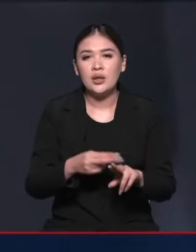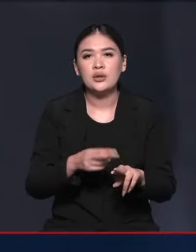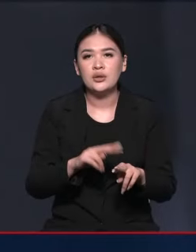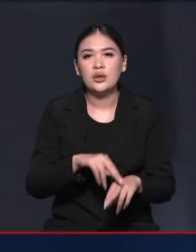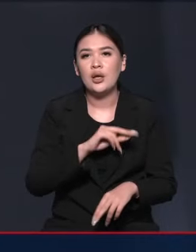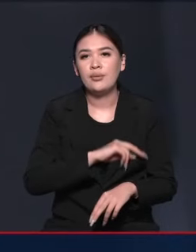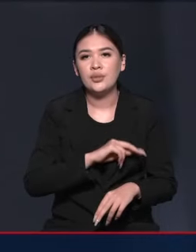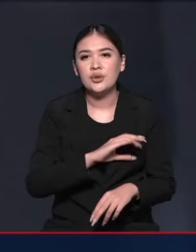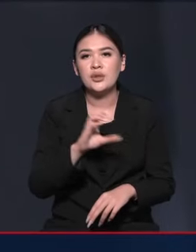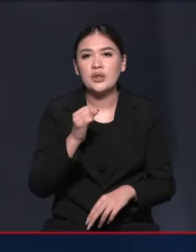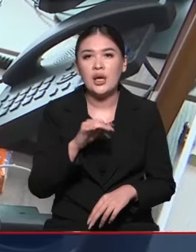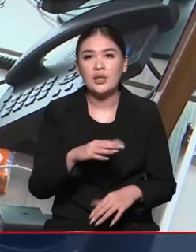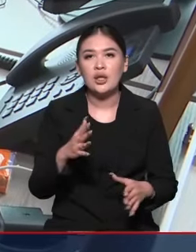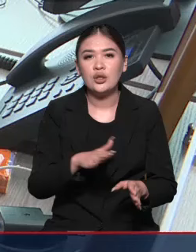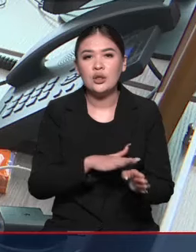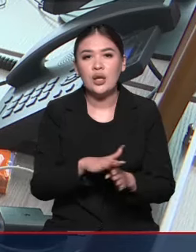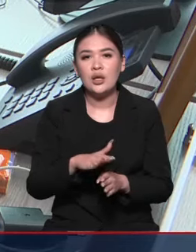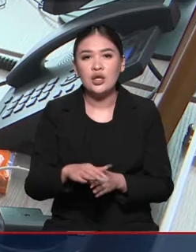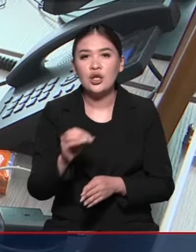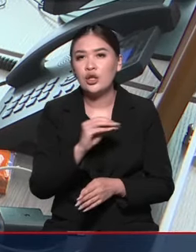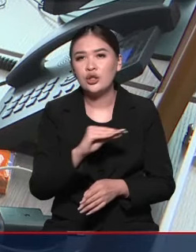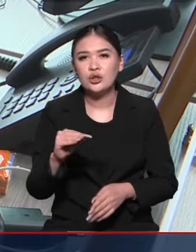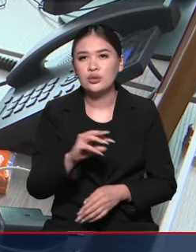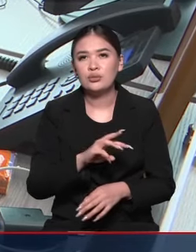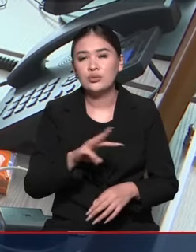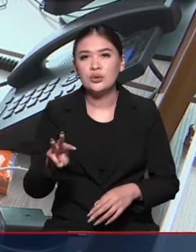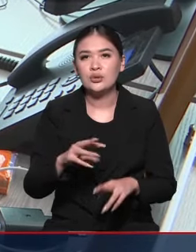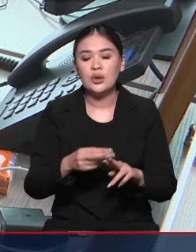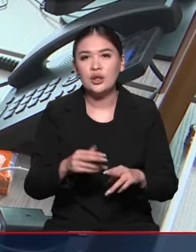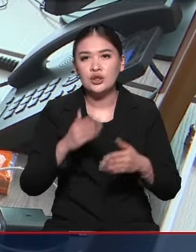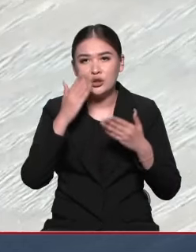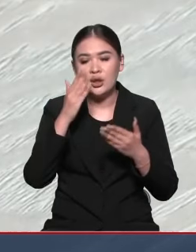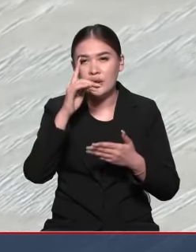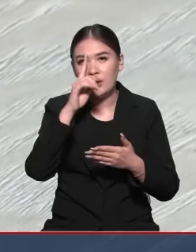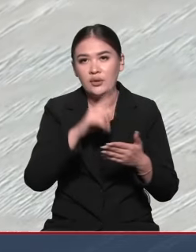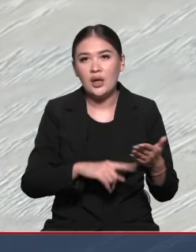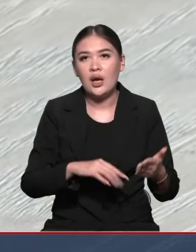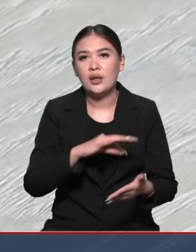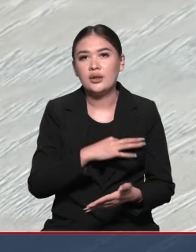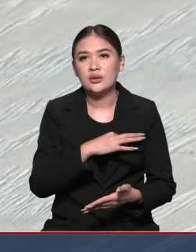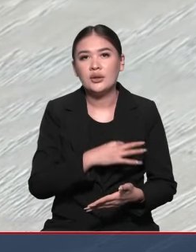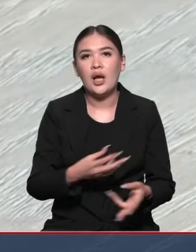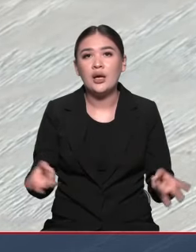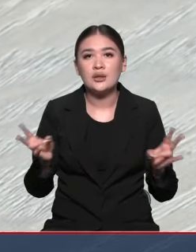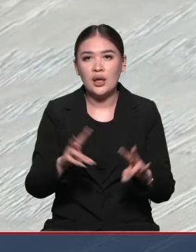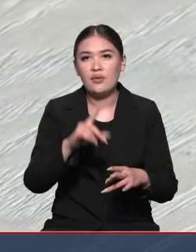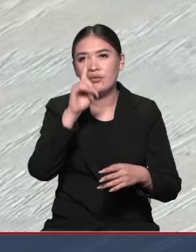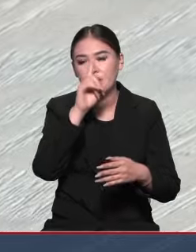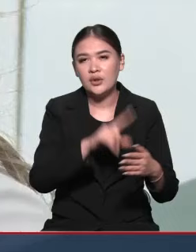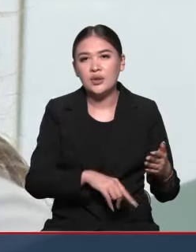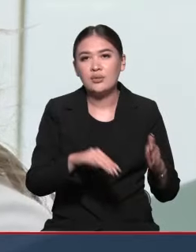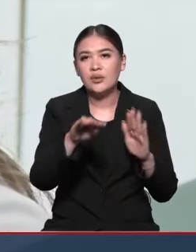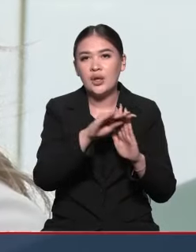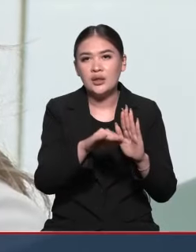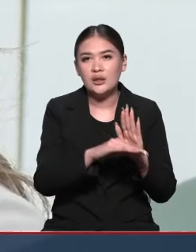рубежом, собственный сайт, который наполняется ежеминутно, и, главное, читателей, доверяющих агентству. Казинформ останется верным традициям,